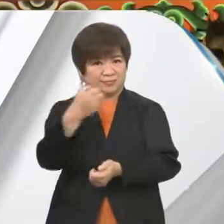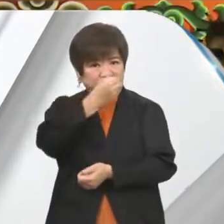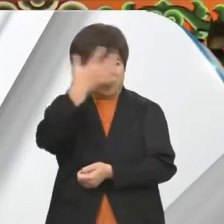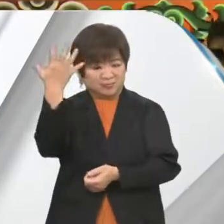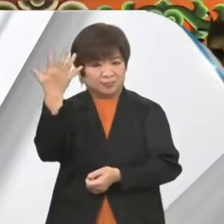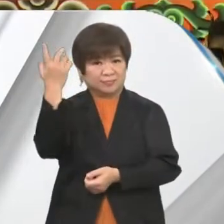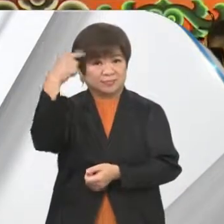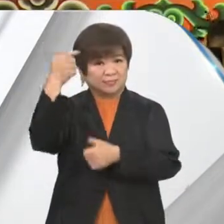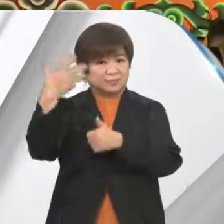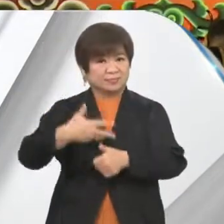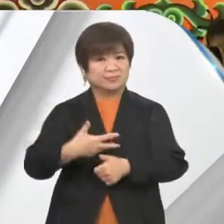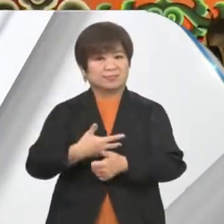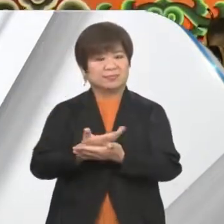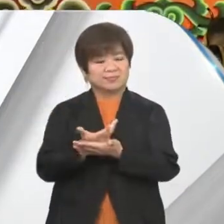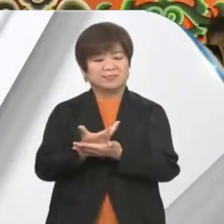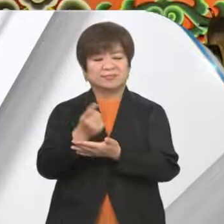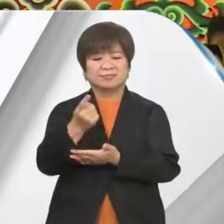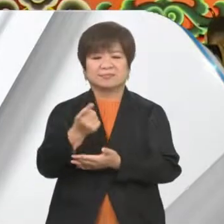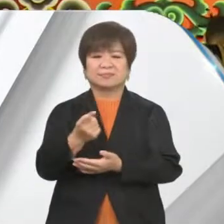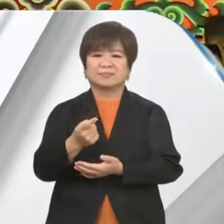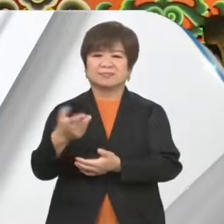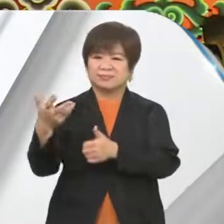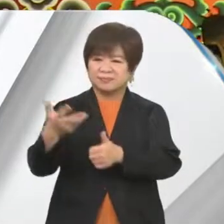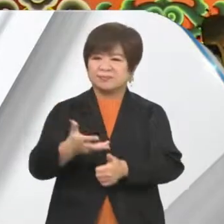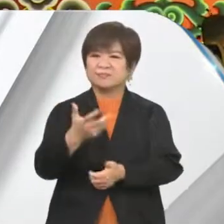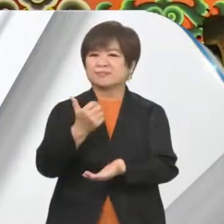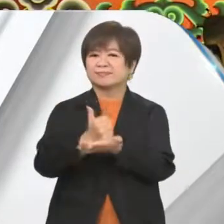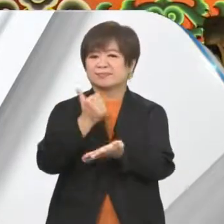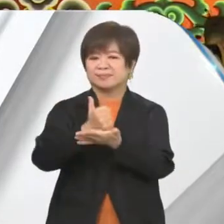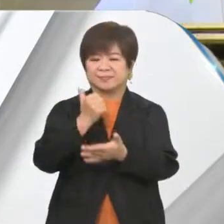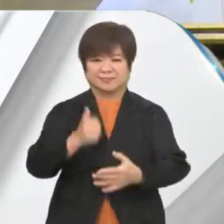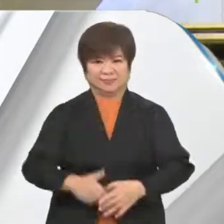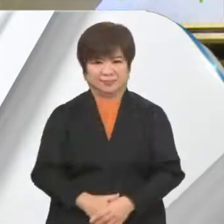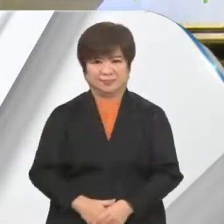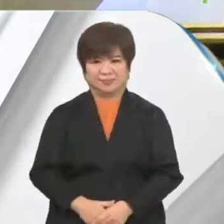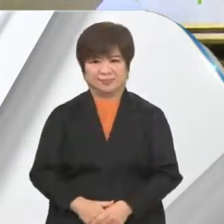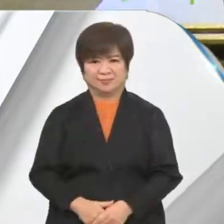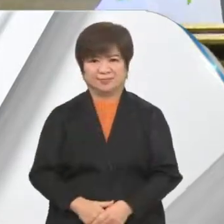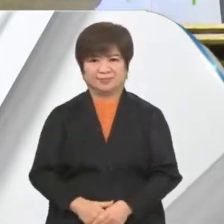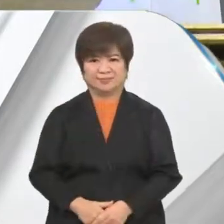传统的戏曲文化，漳州的传下去。下个新闻网文鸟，新竹报道。